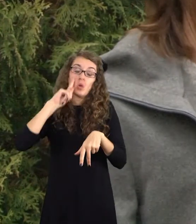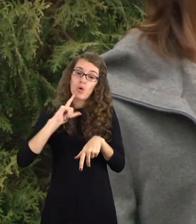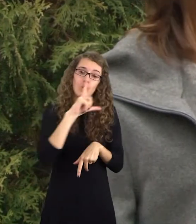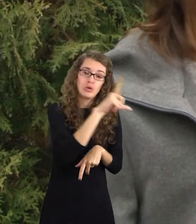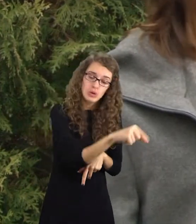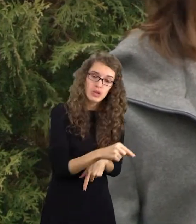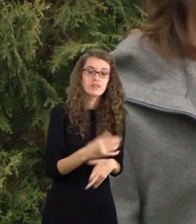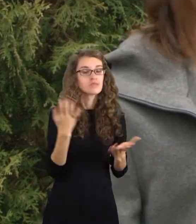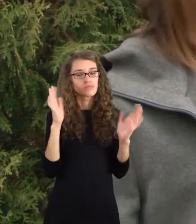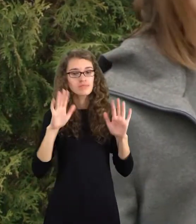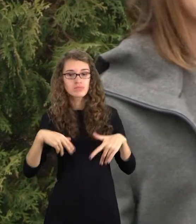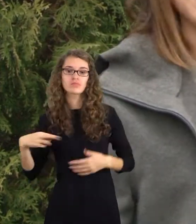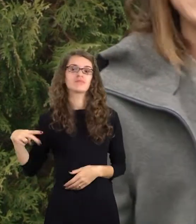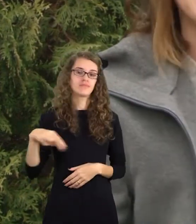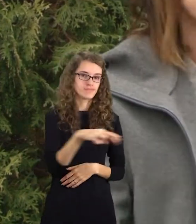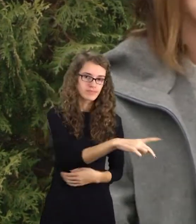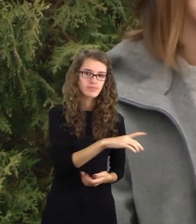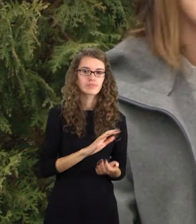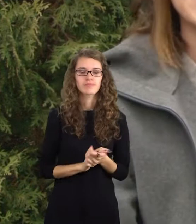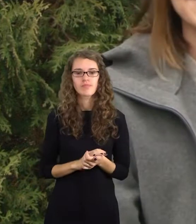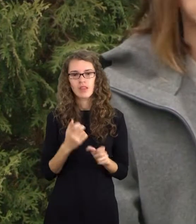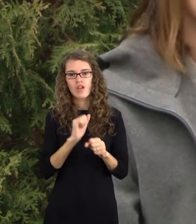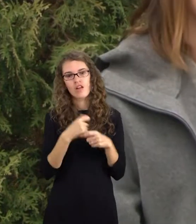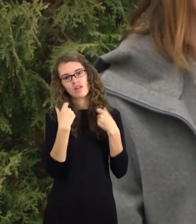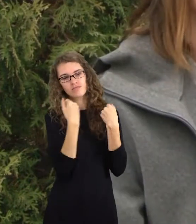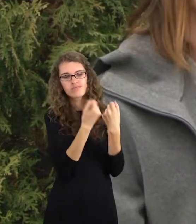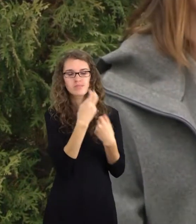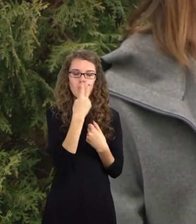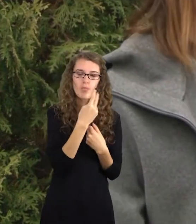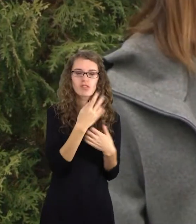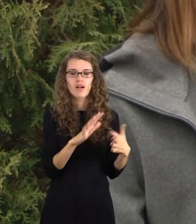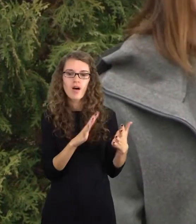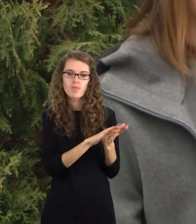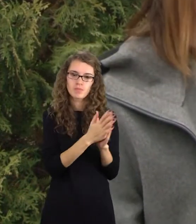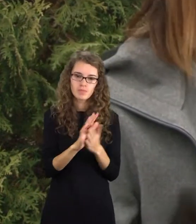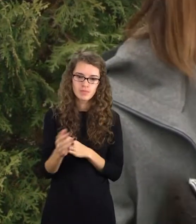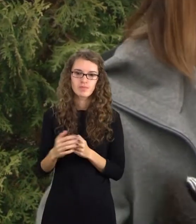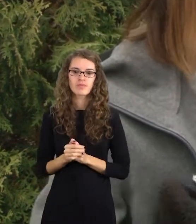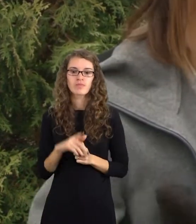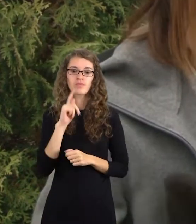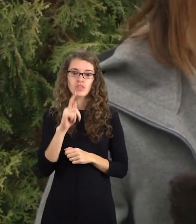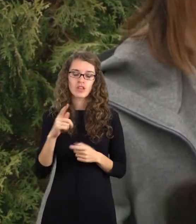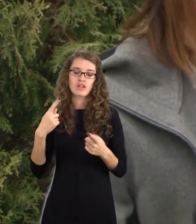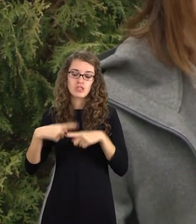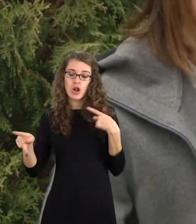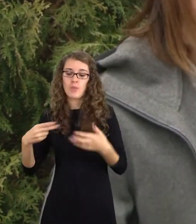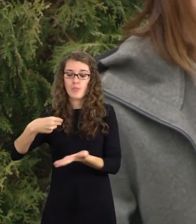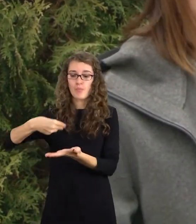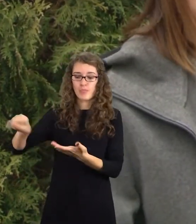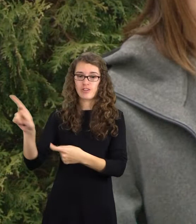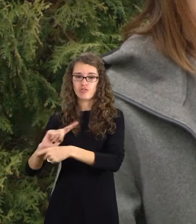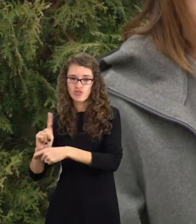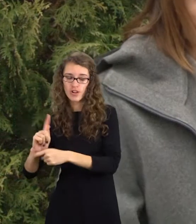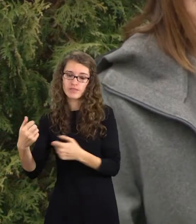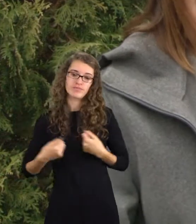gelmėje, skibirkštėlė, kad reikia nuvažiuoti ir tiesiog aplankyti, tai pripuolusi perku žvakutę ir bėgu